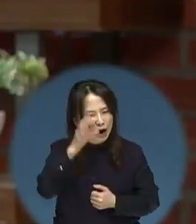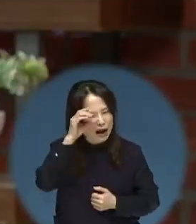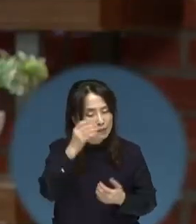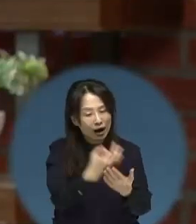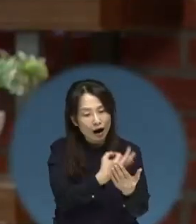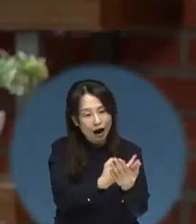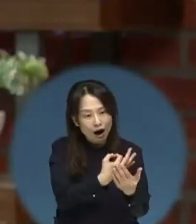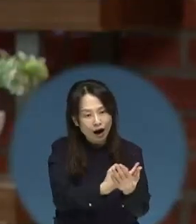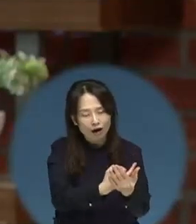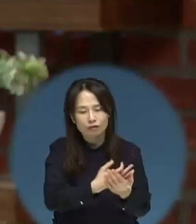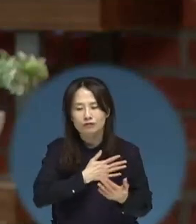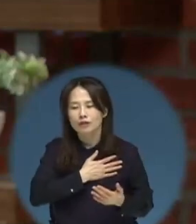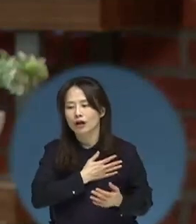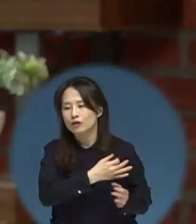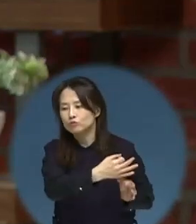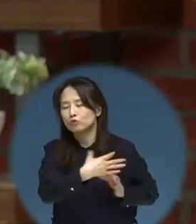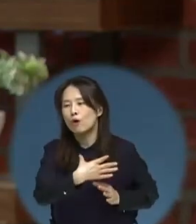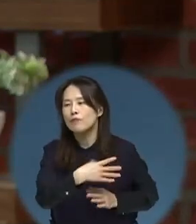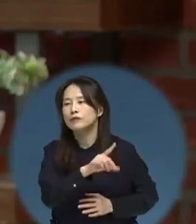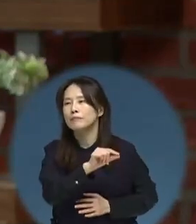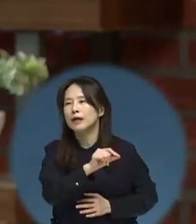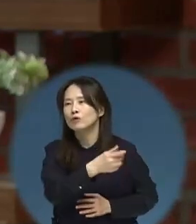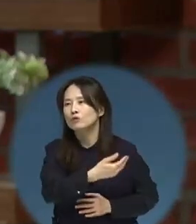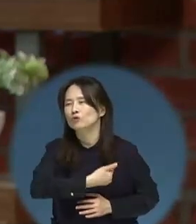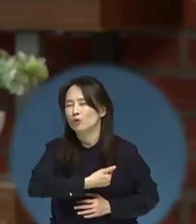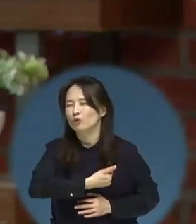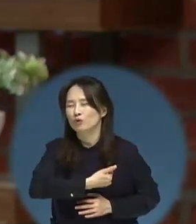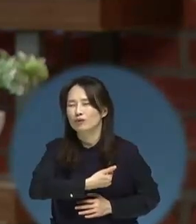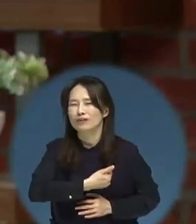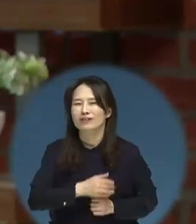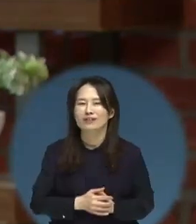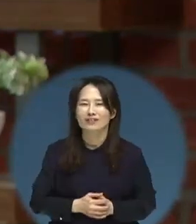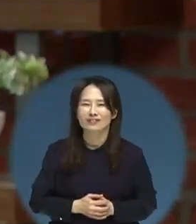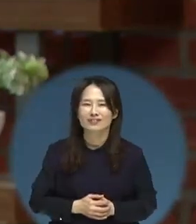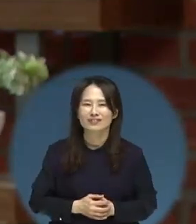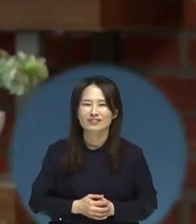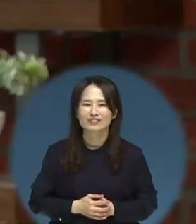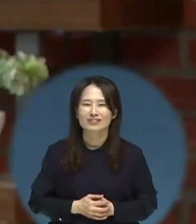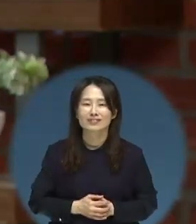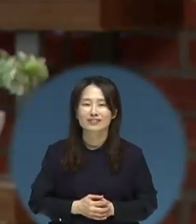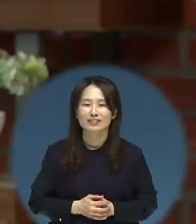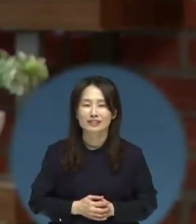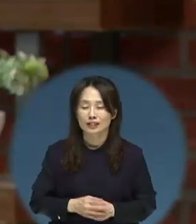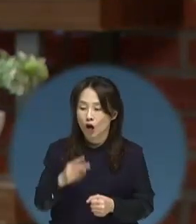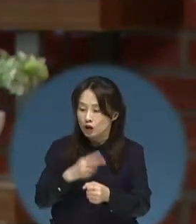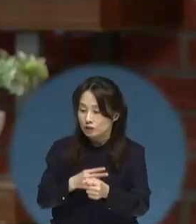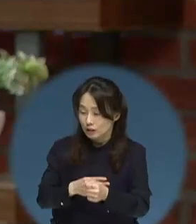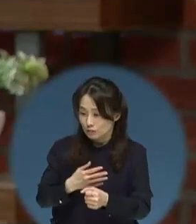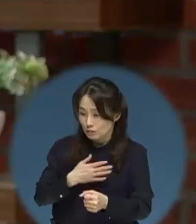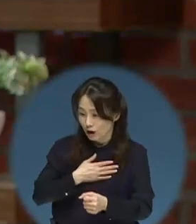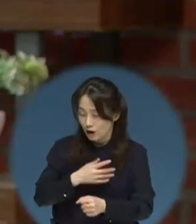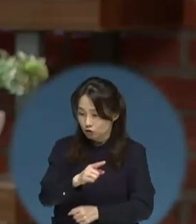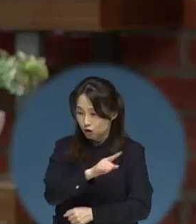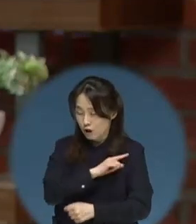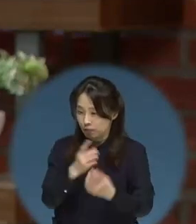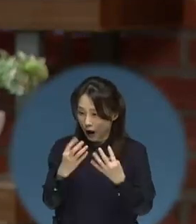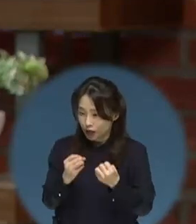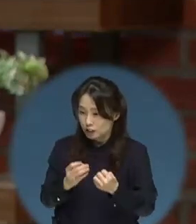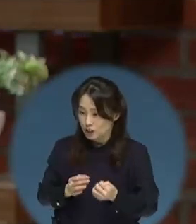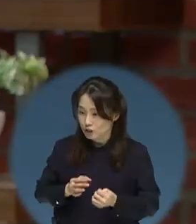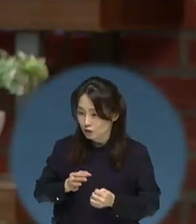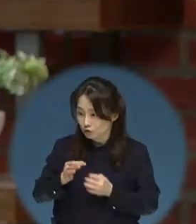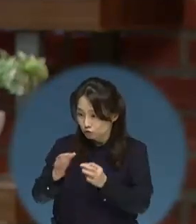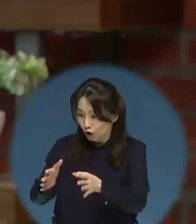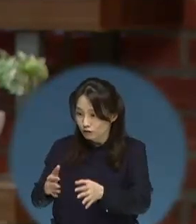알바비로 저한테 후원을 만 원을 해주면서 그 당시 제 최대 후원이 월 만 원이었으니까 예. 선생님 제가 최대 후원자 맞죠? 라고 하는 거예요.